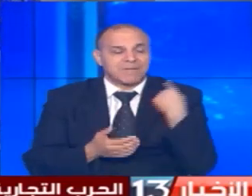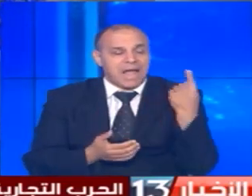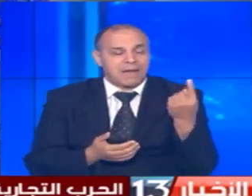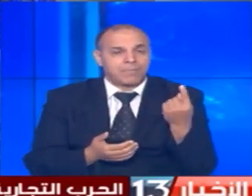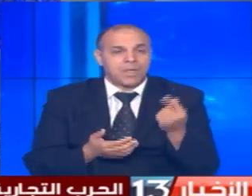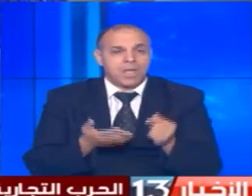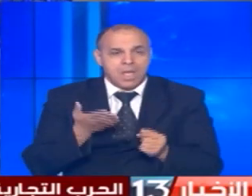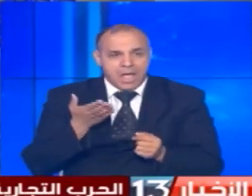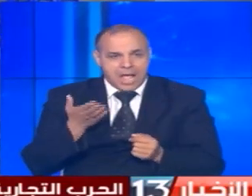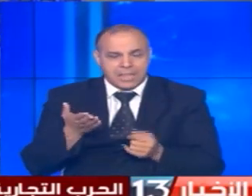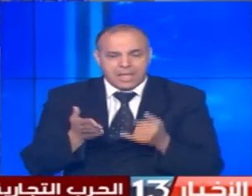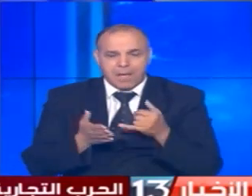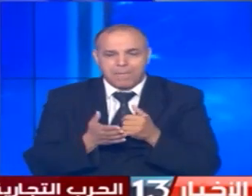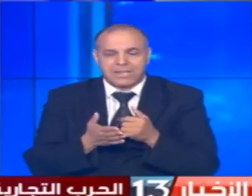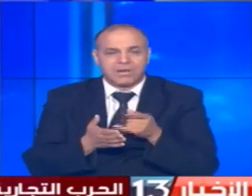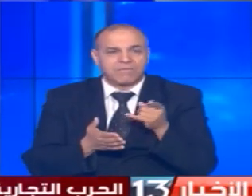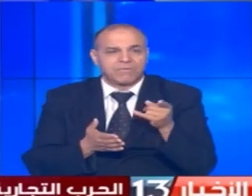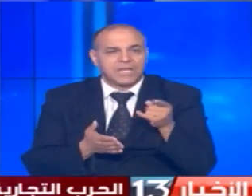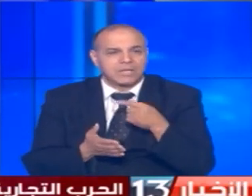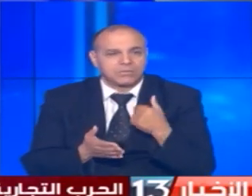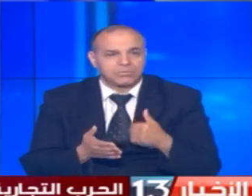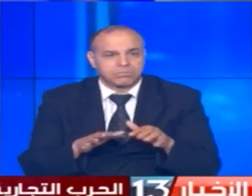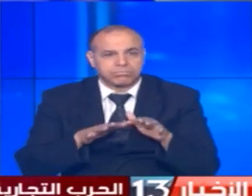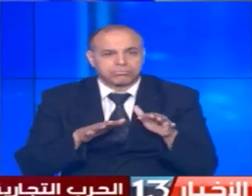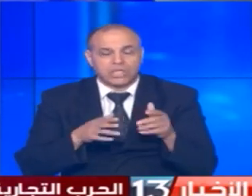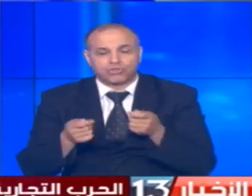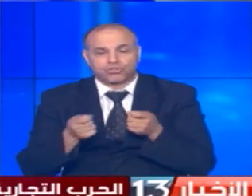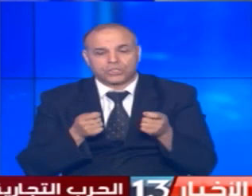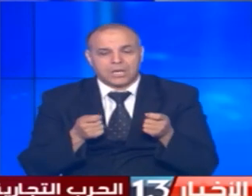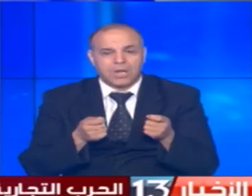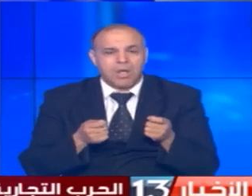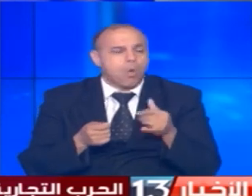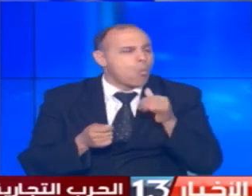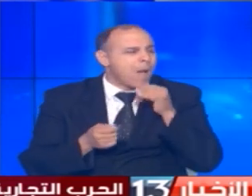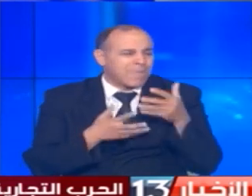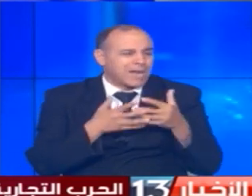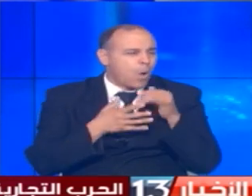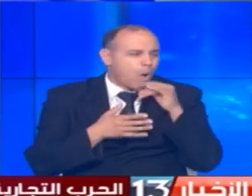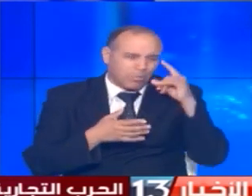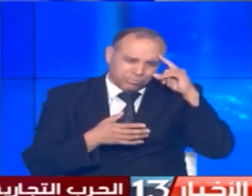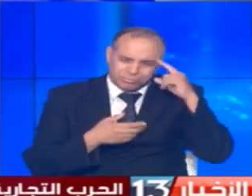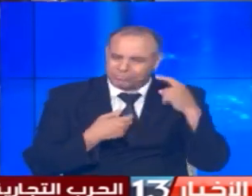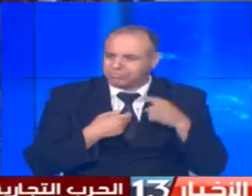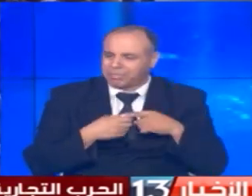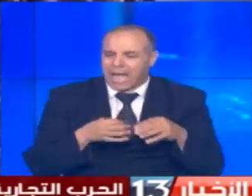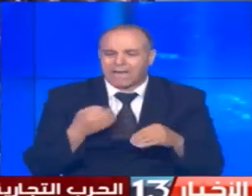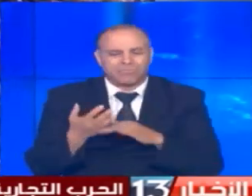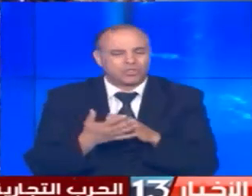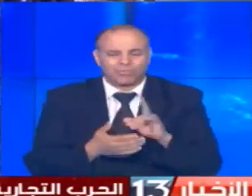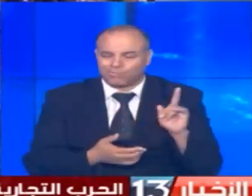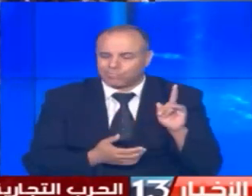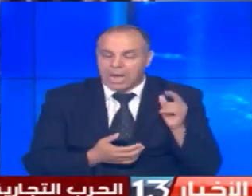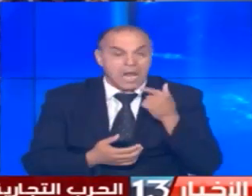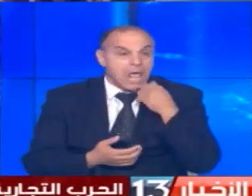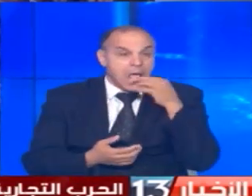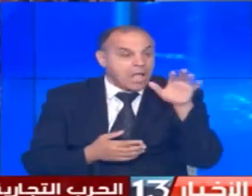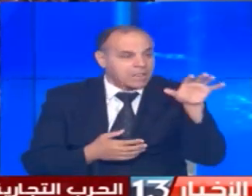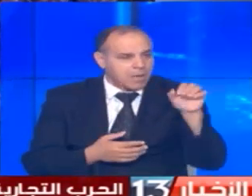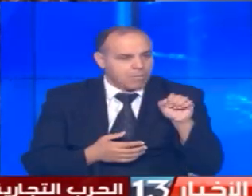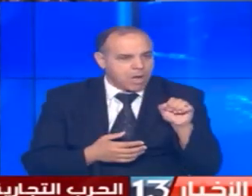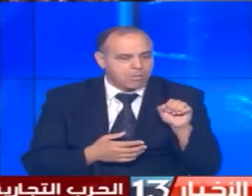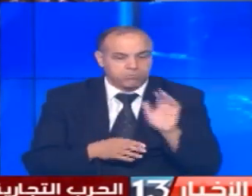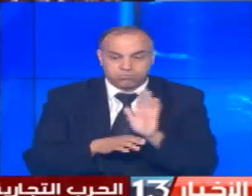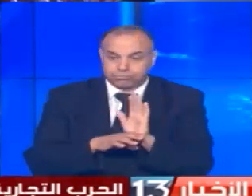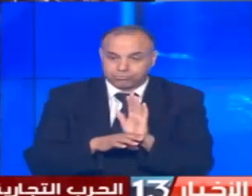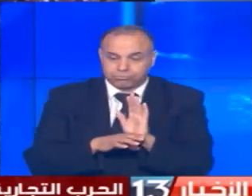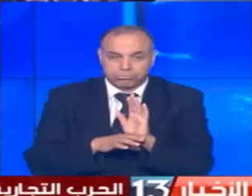العالمي بمدينة تيانجين أن الإجراءات التجارية أحادية الجانب لن تساهم في حل الخلافات، داعيا إلى الحفاظ